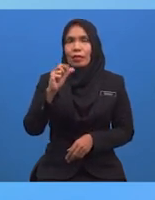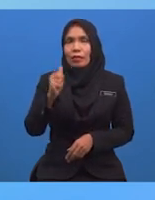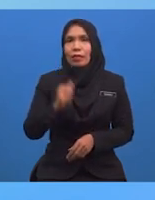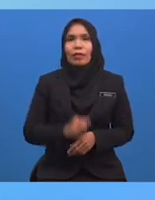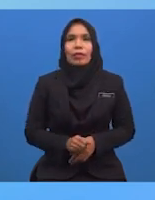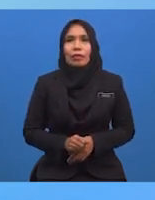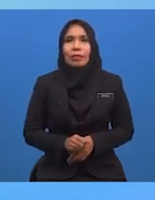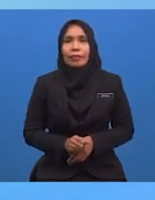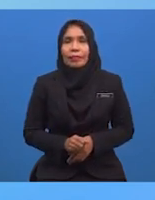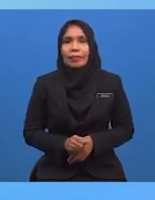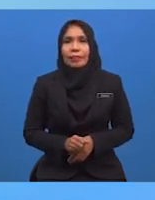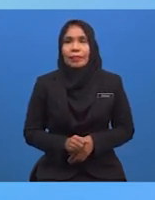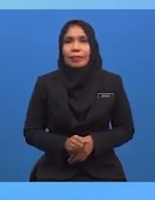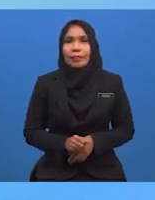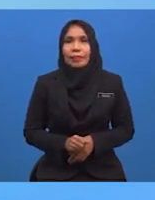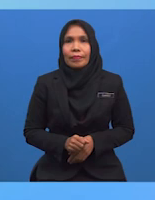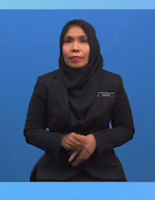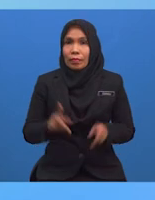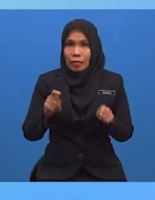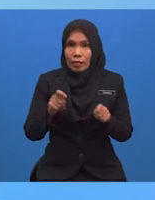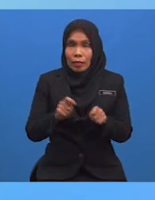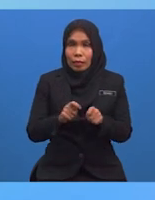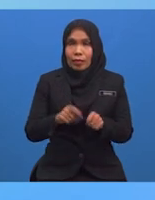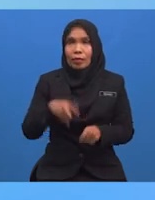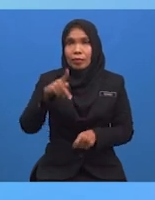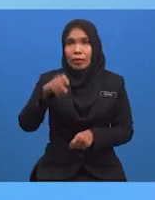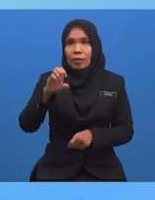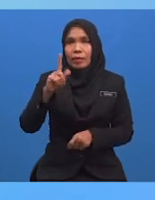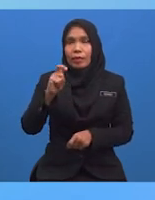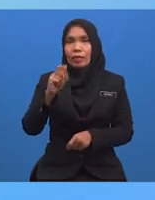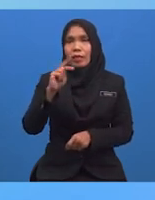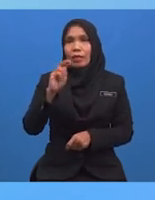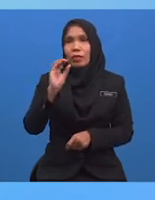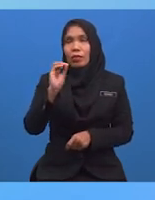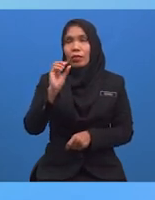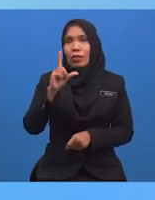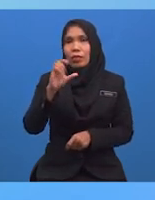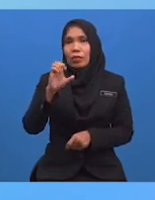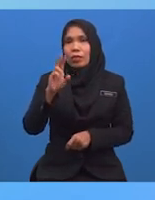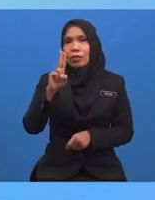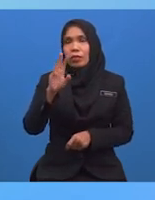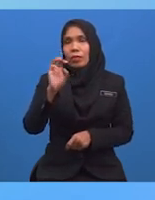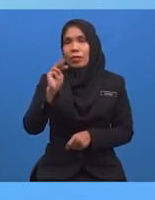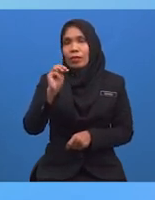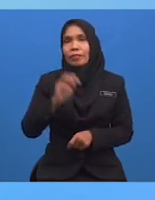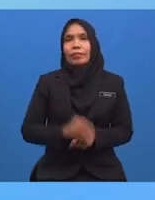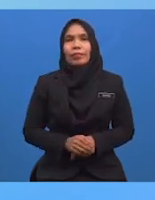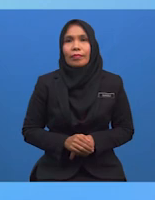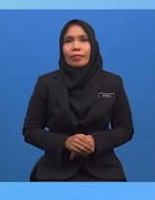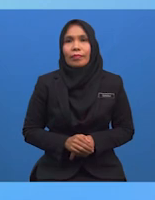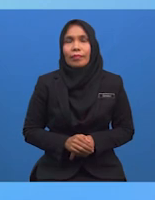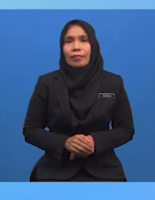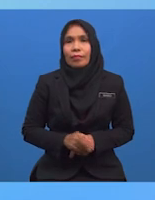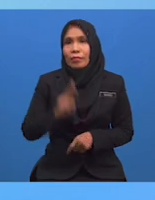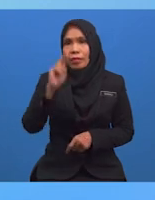maksimum bagi petrol RON95 pada masa ini. Bagi dasar kawalan harga, terutama untuk